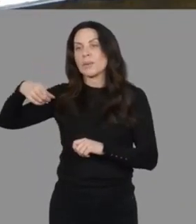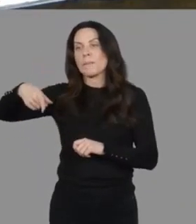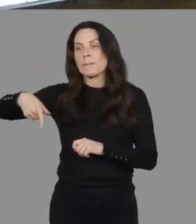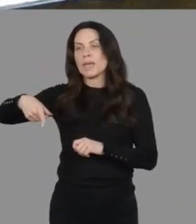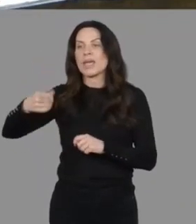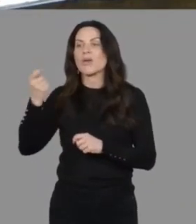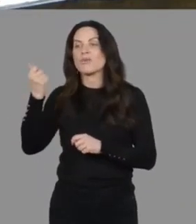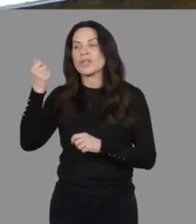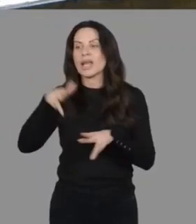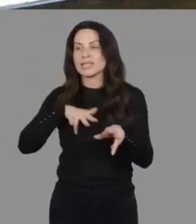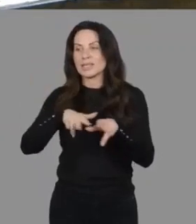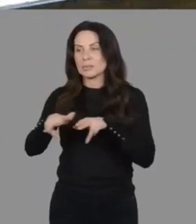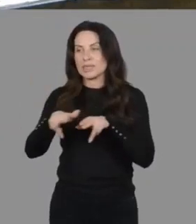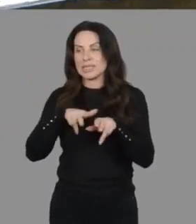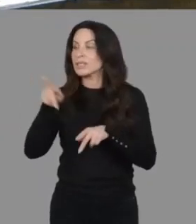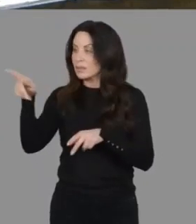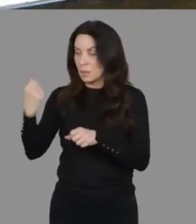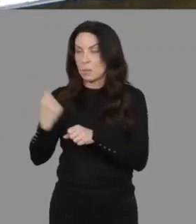Sie macht das.